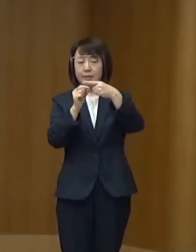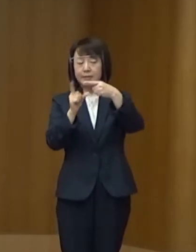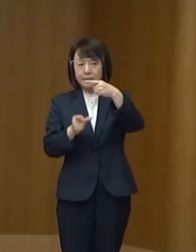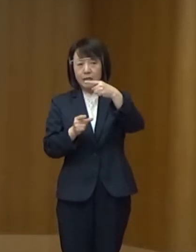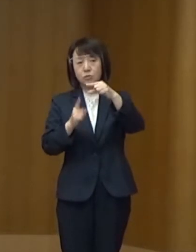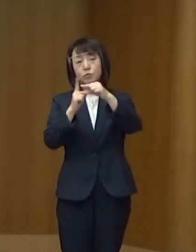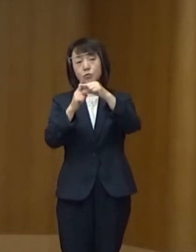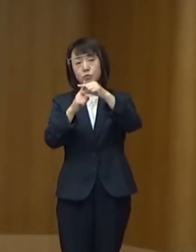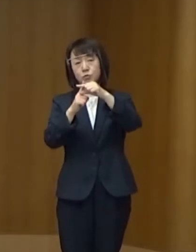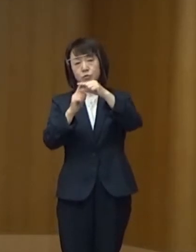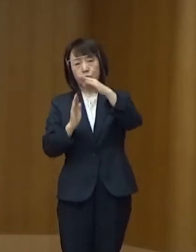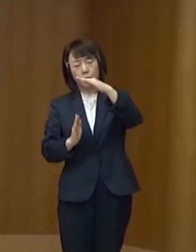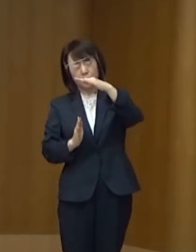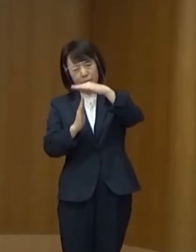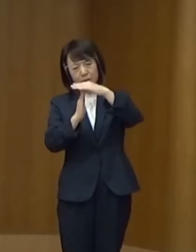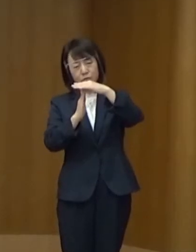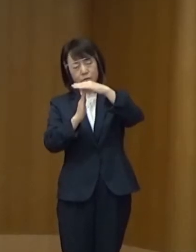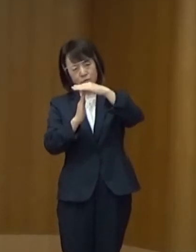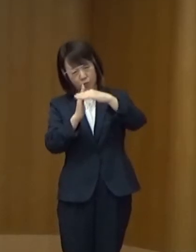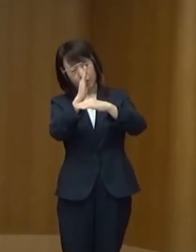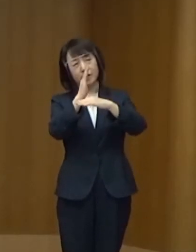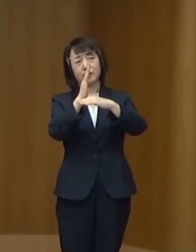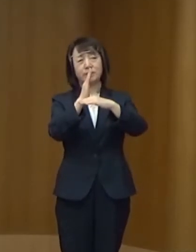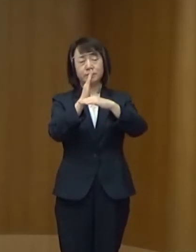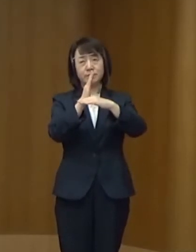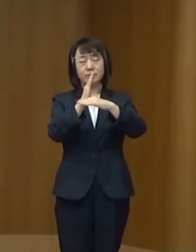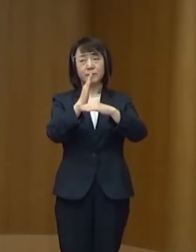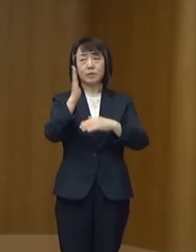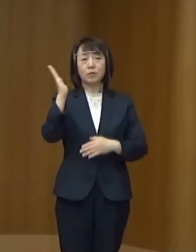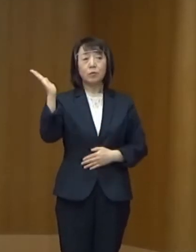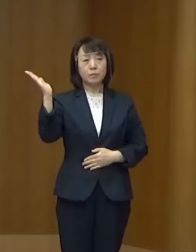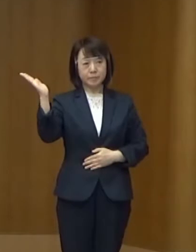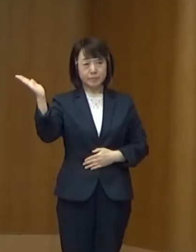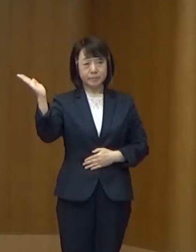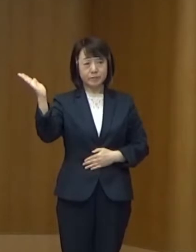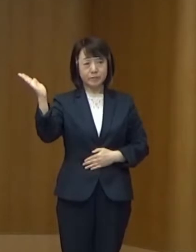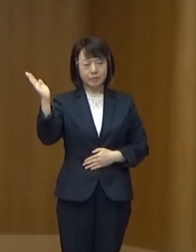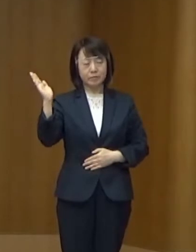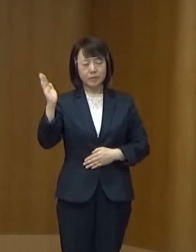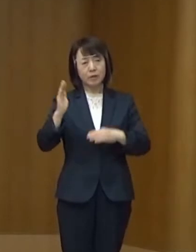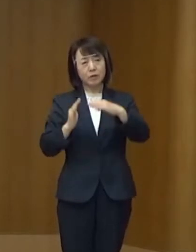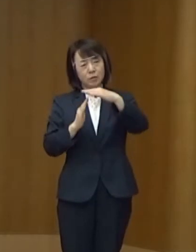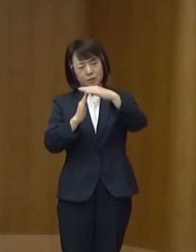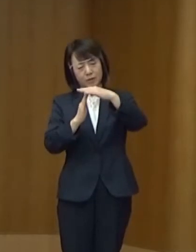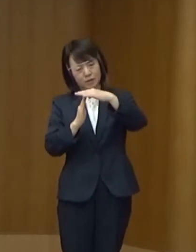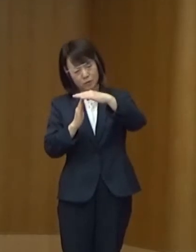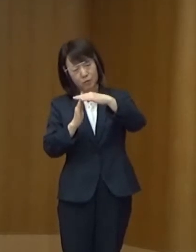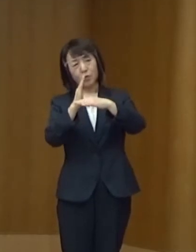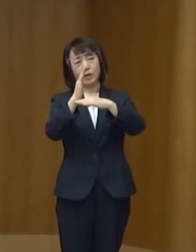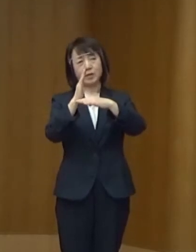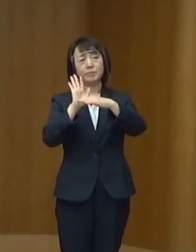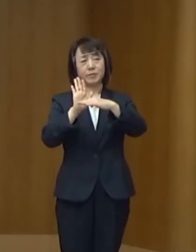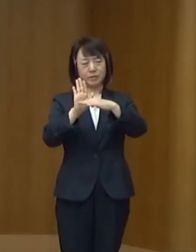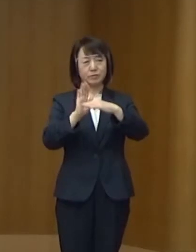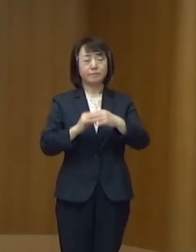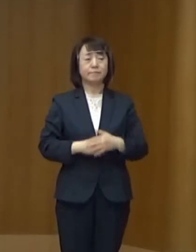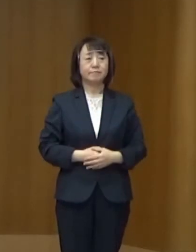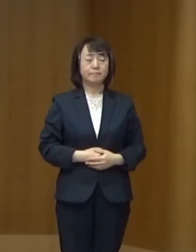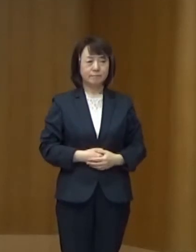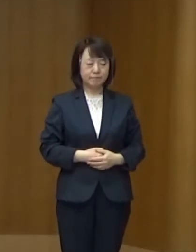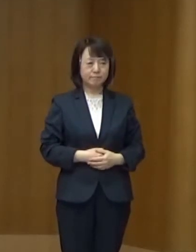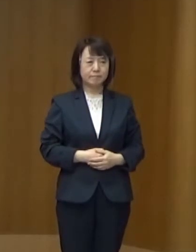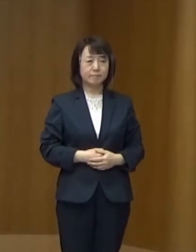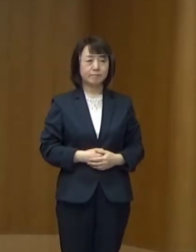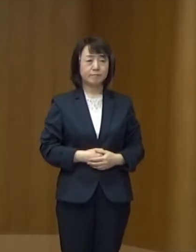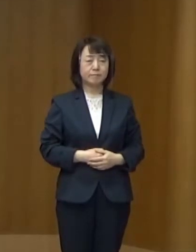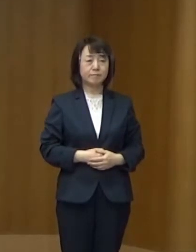を超えまして、こちらですね、こちらの増加の山をもう超えてます。こういう